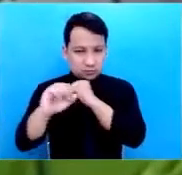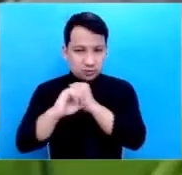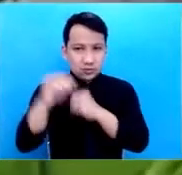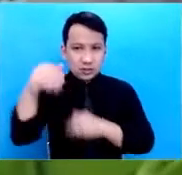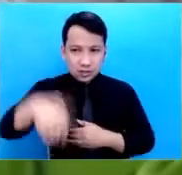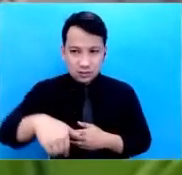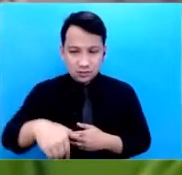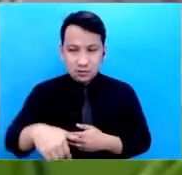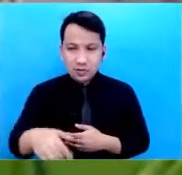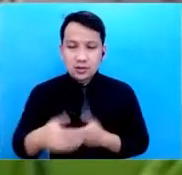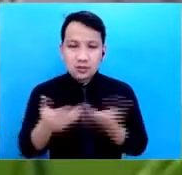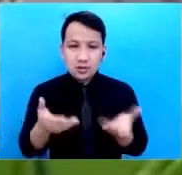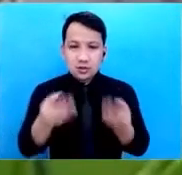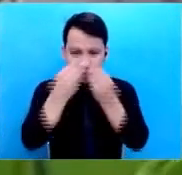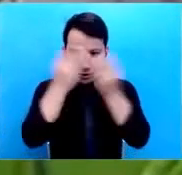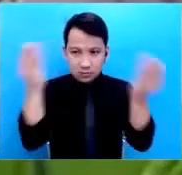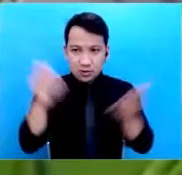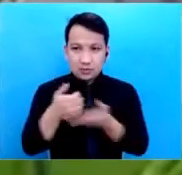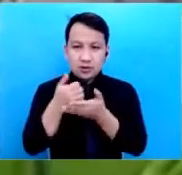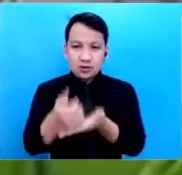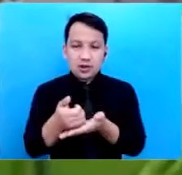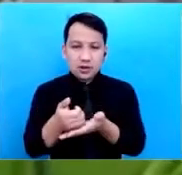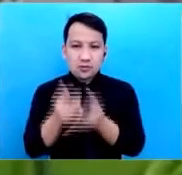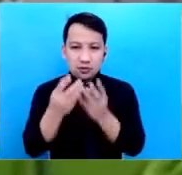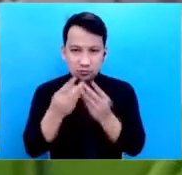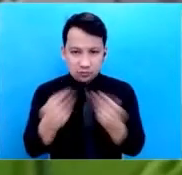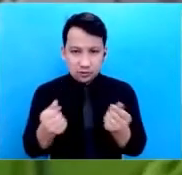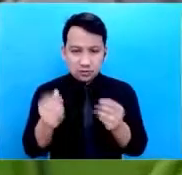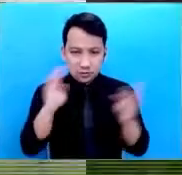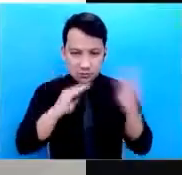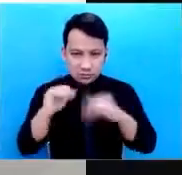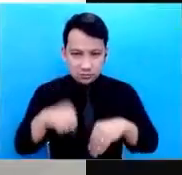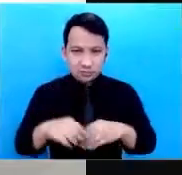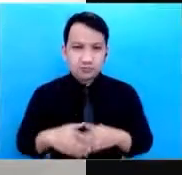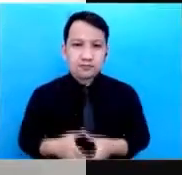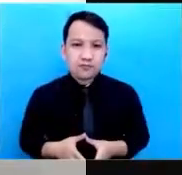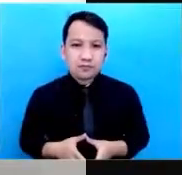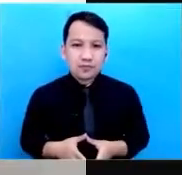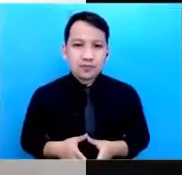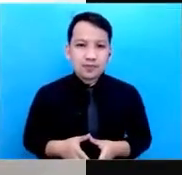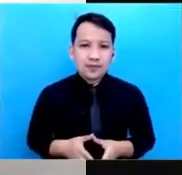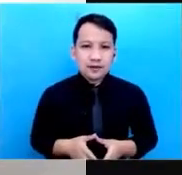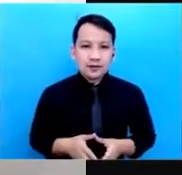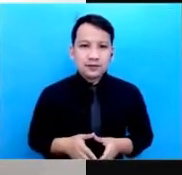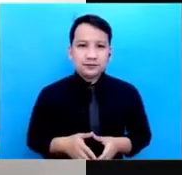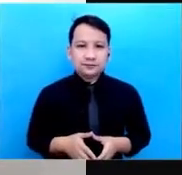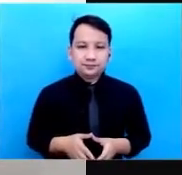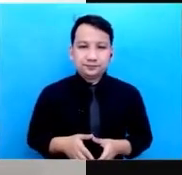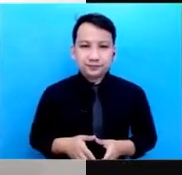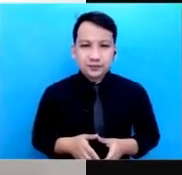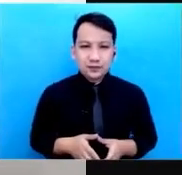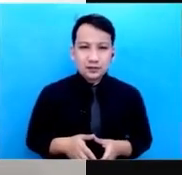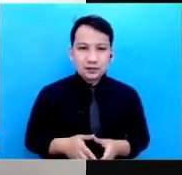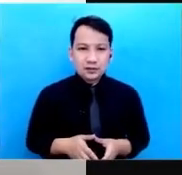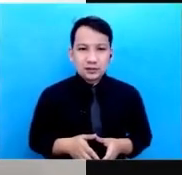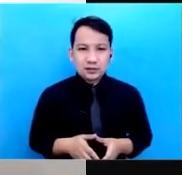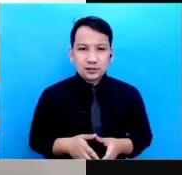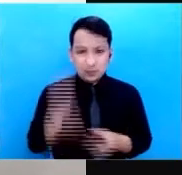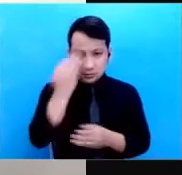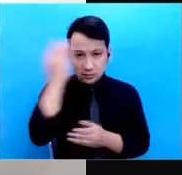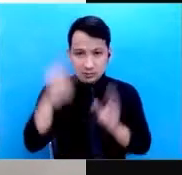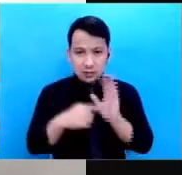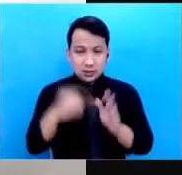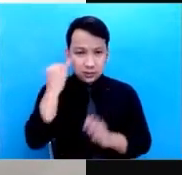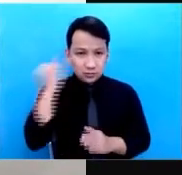at umaasang maayos na nga ang isyong ito. Gretch, sabi naman ni COMELEC spokesperson James